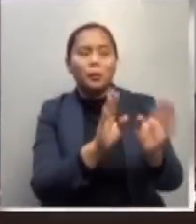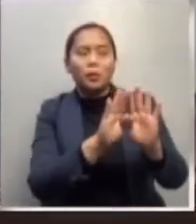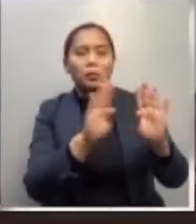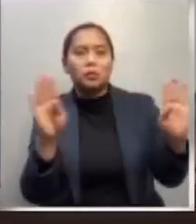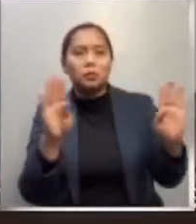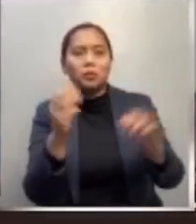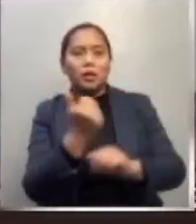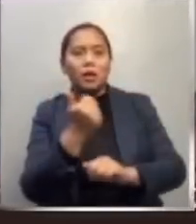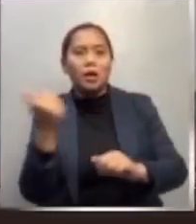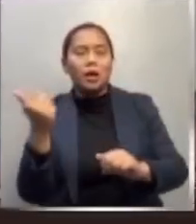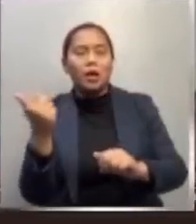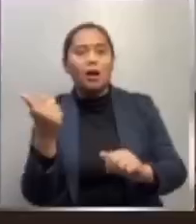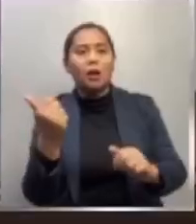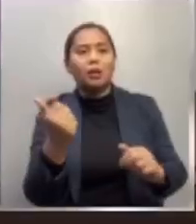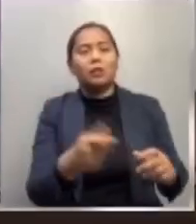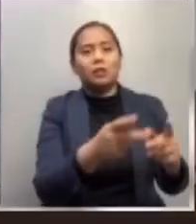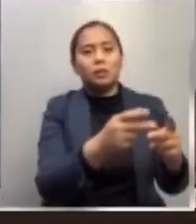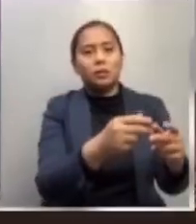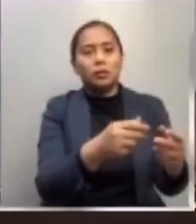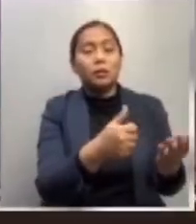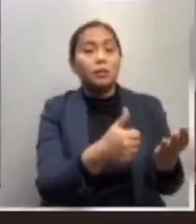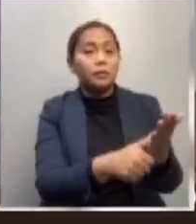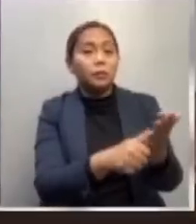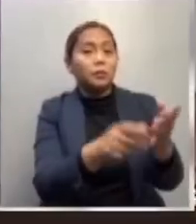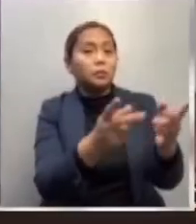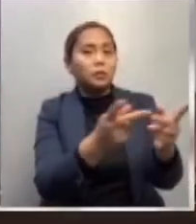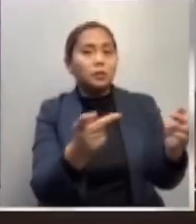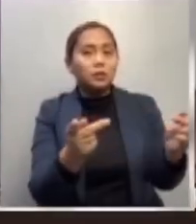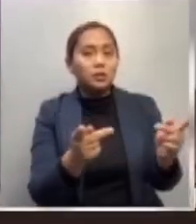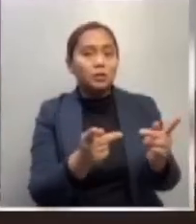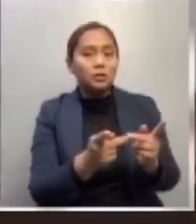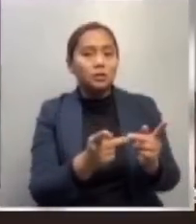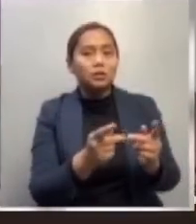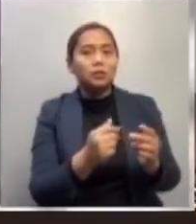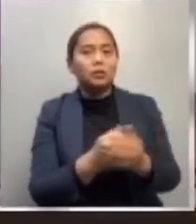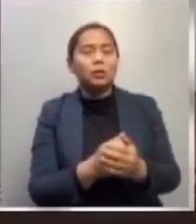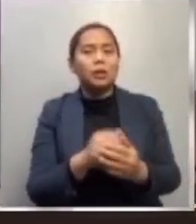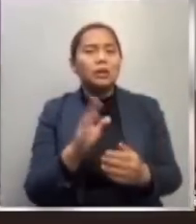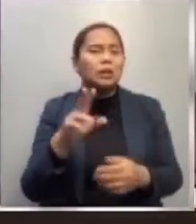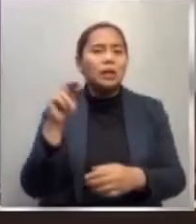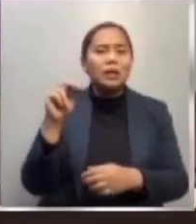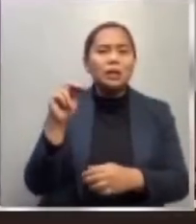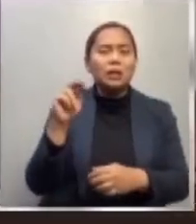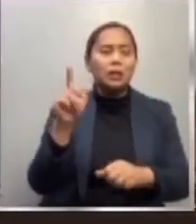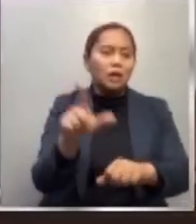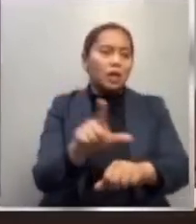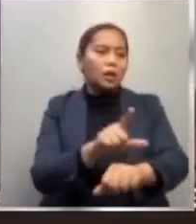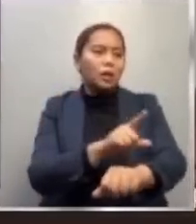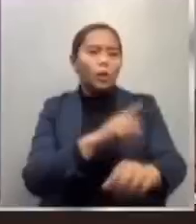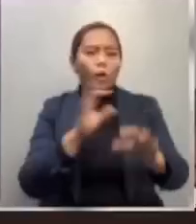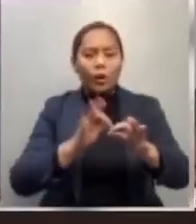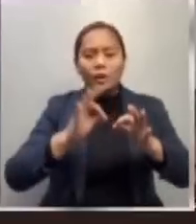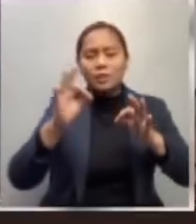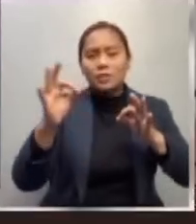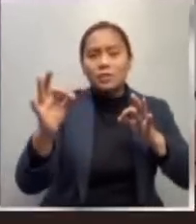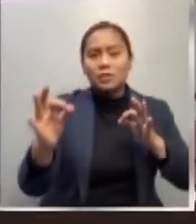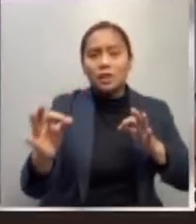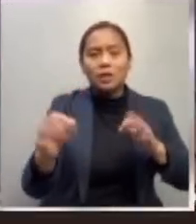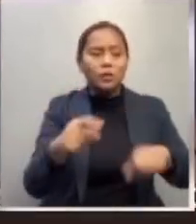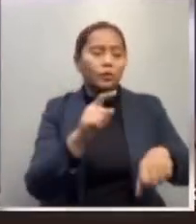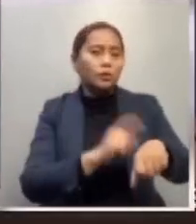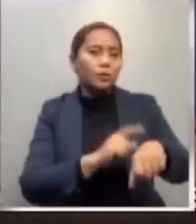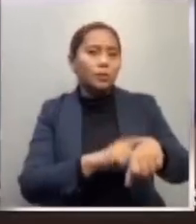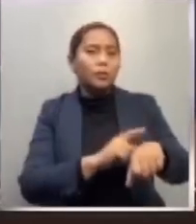hindi pa nakikita ng COMELEC na kailangang pahabain ang oras ng botohan. Dagdag pa ni Lau Janko, wala pa rin natatanggap ang